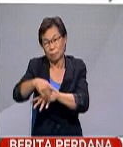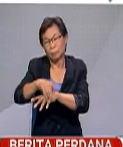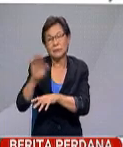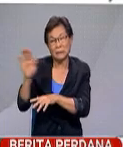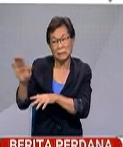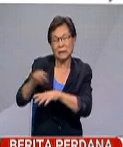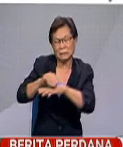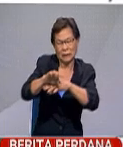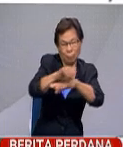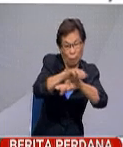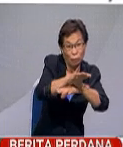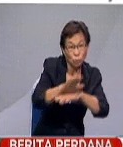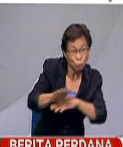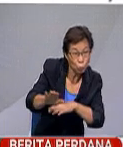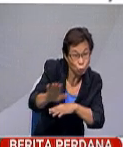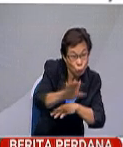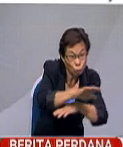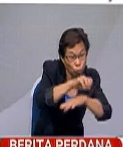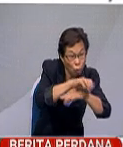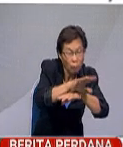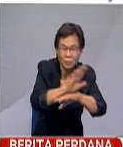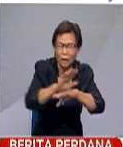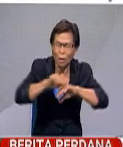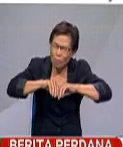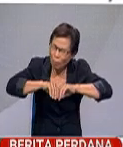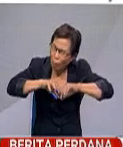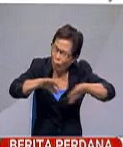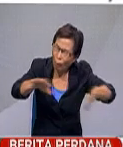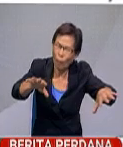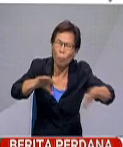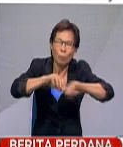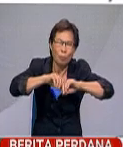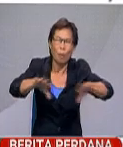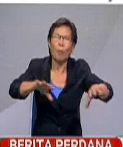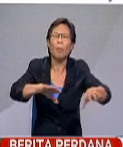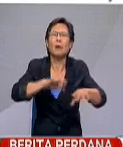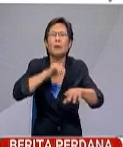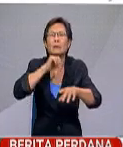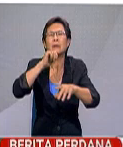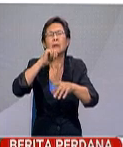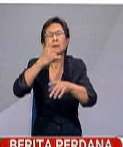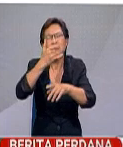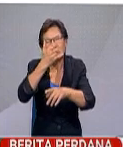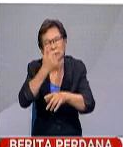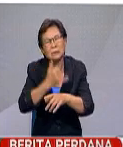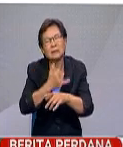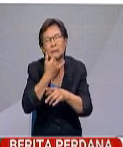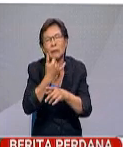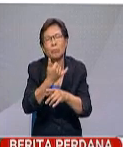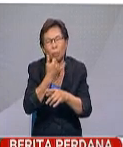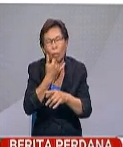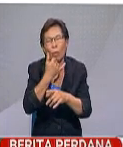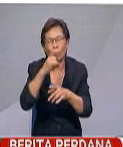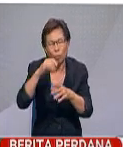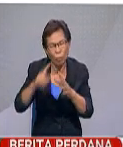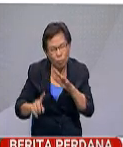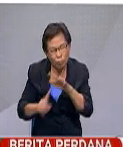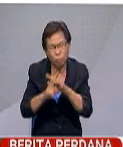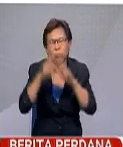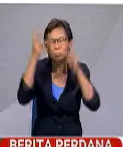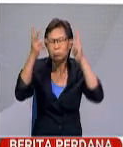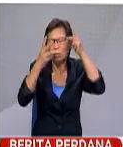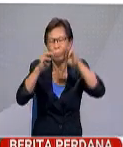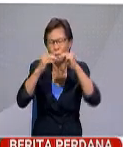pihaknya menasihati orang ramai tidak menyebarkan sebarang maklumat tidak sahih yang boleh menimbulkan kerisauan masyarakat.